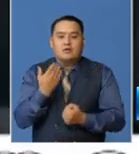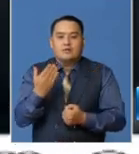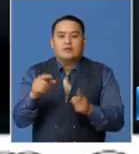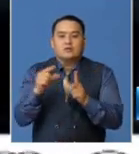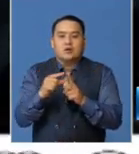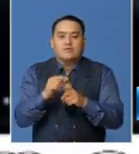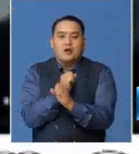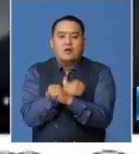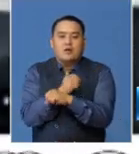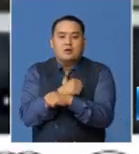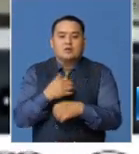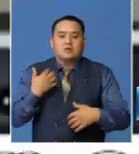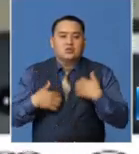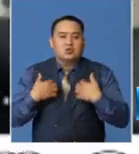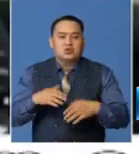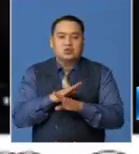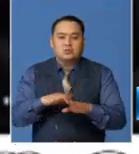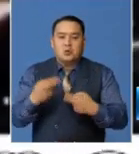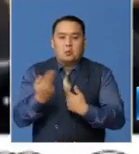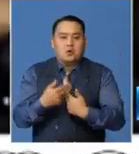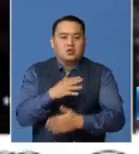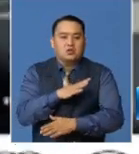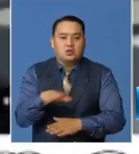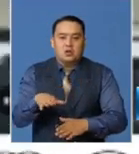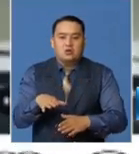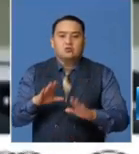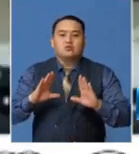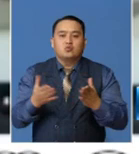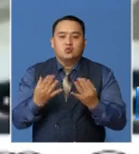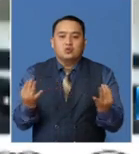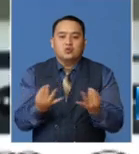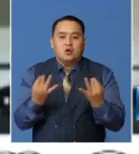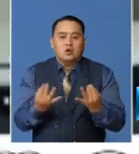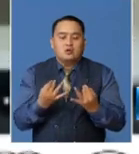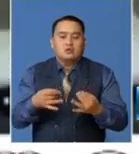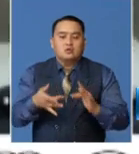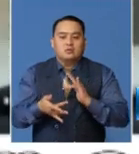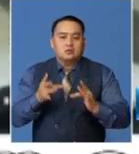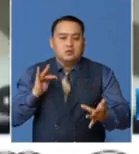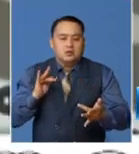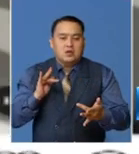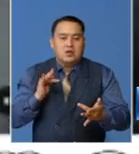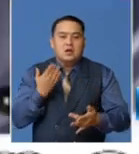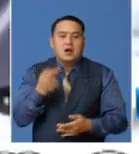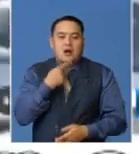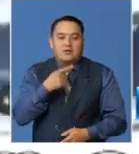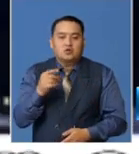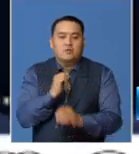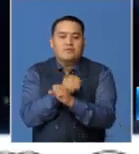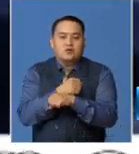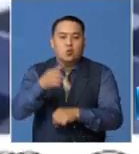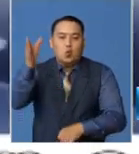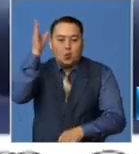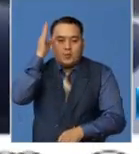словам верблюды шли не спеша никому не мешая этот случай вызвал интерес пользователь социальных сетей некоторые говорят что верблюд и